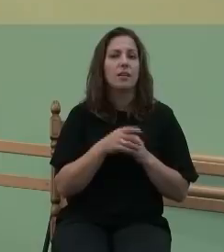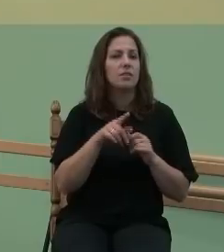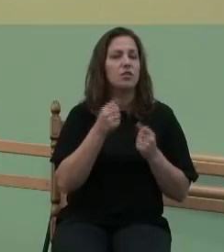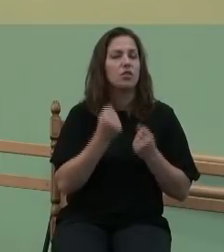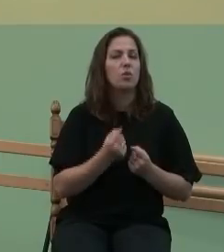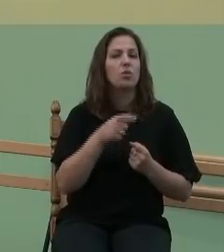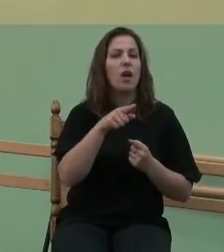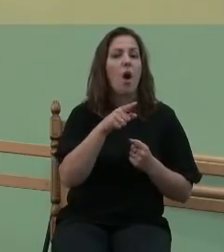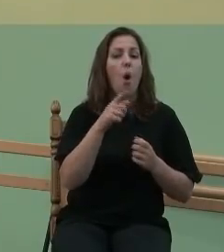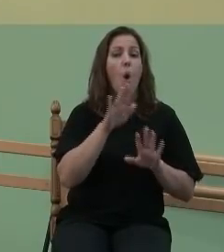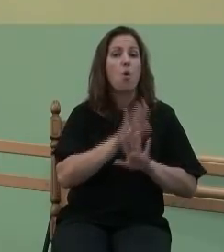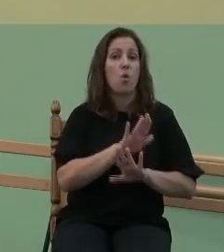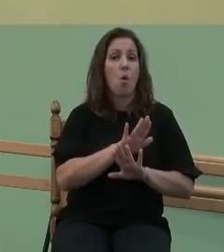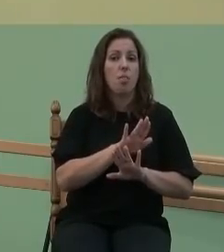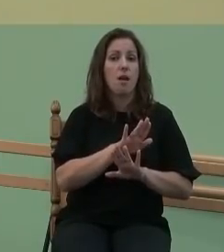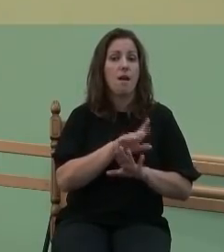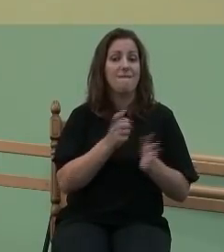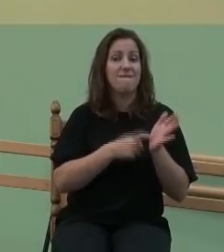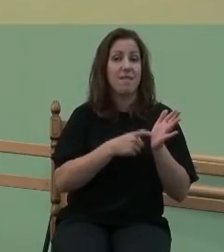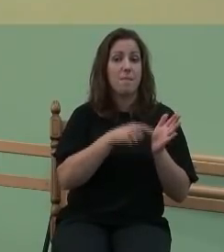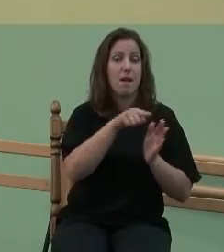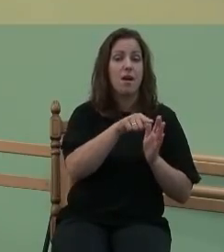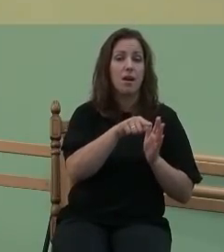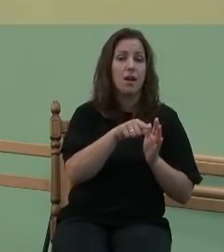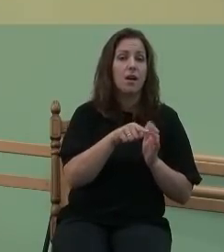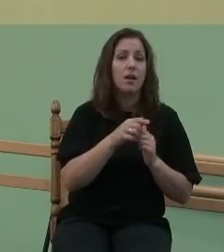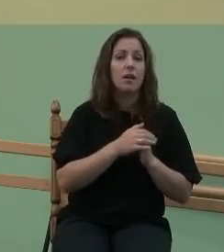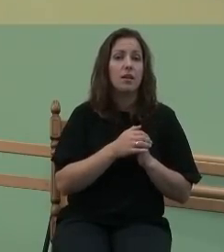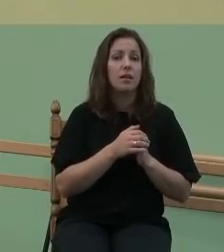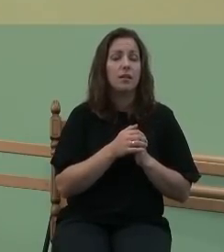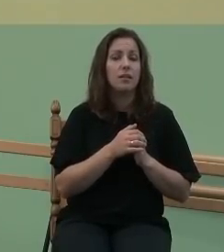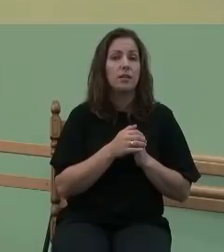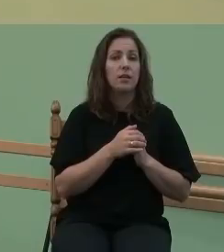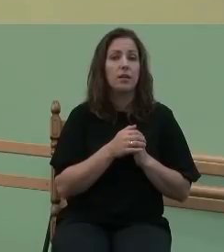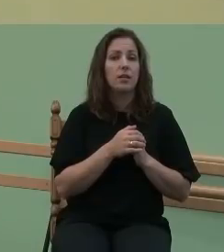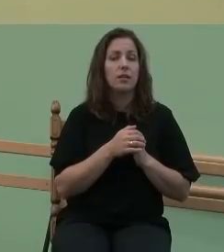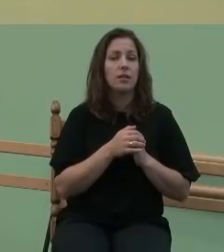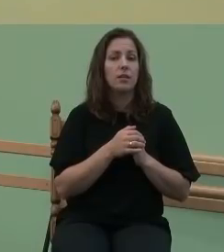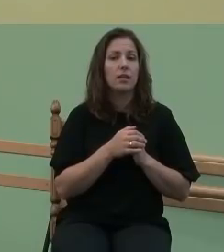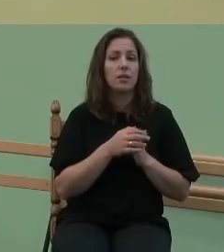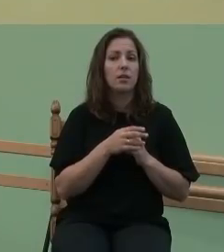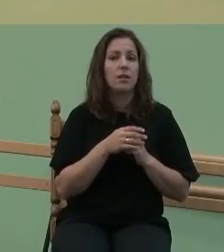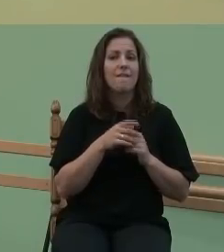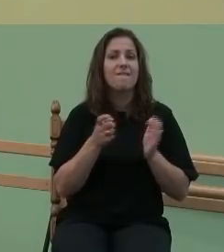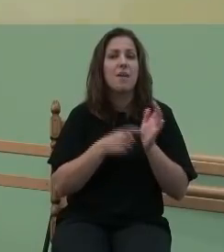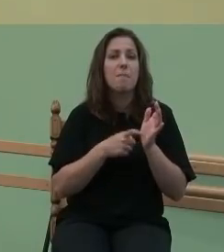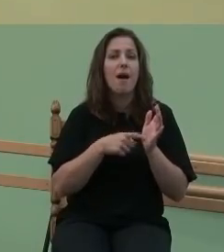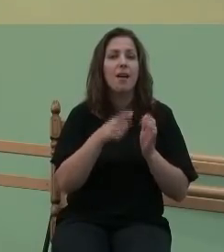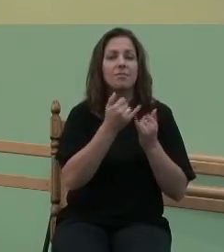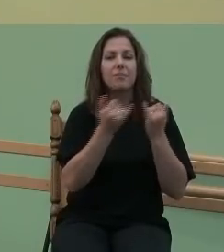że ochrona, której wymaga się, której udzieli, wymaga